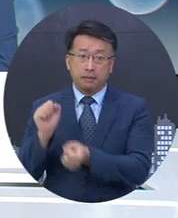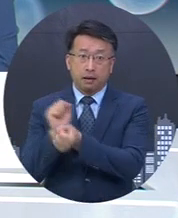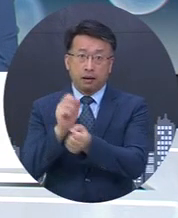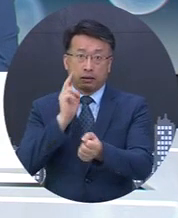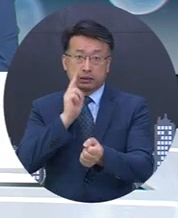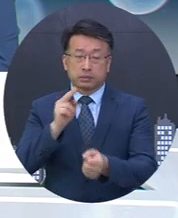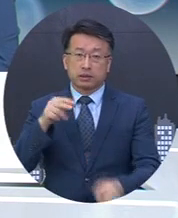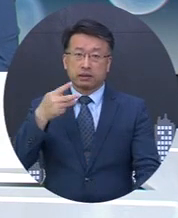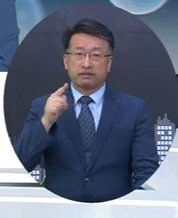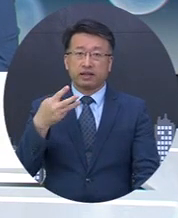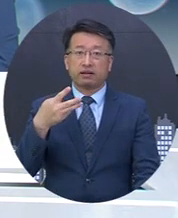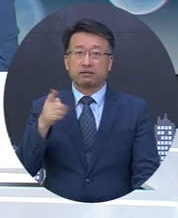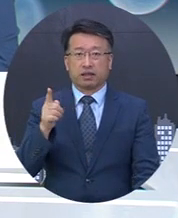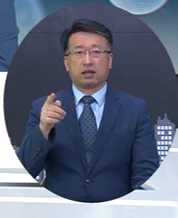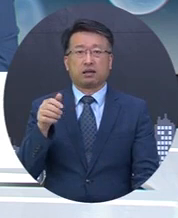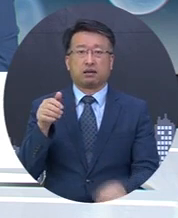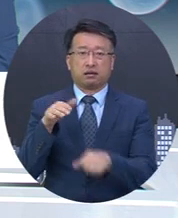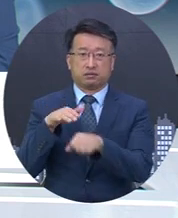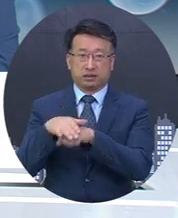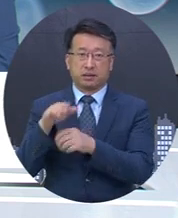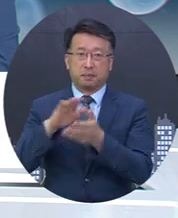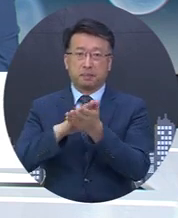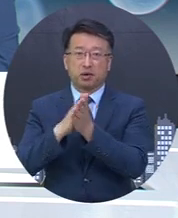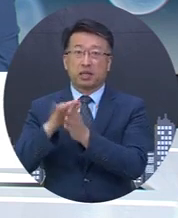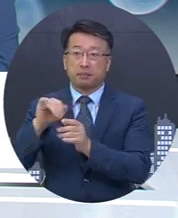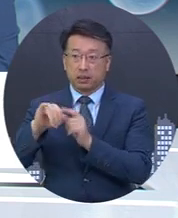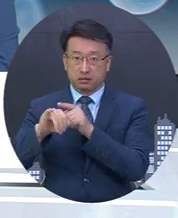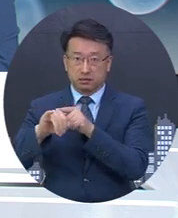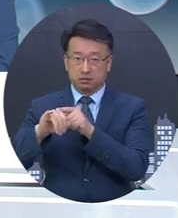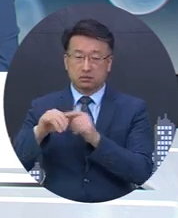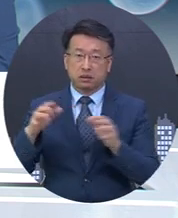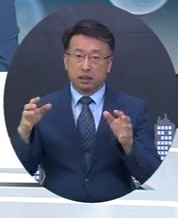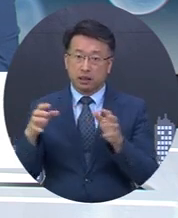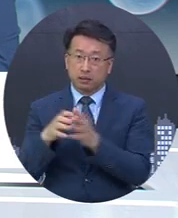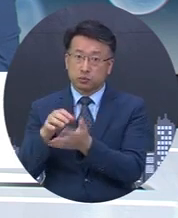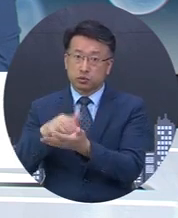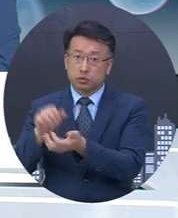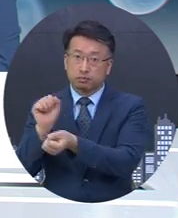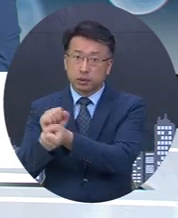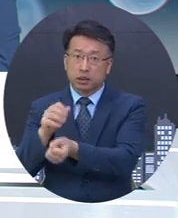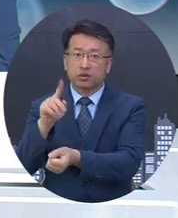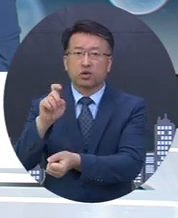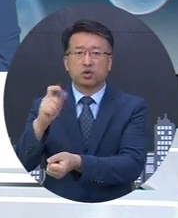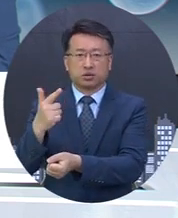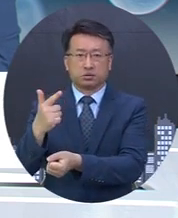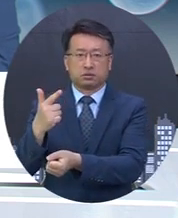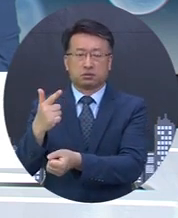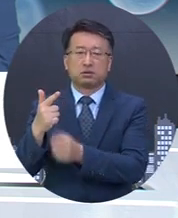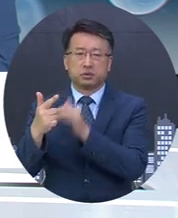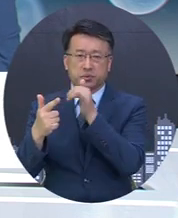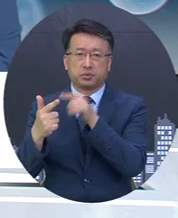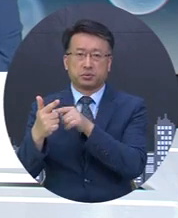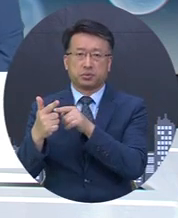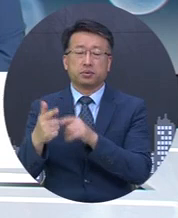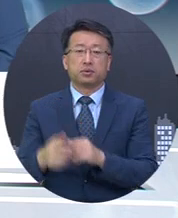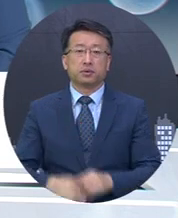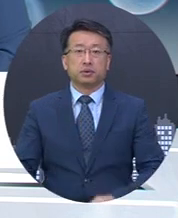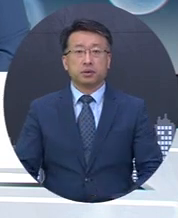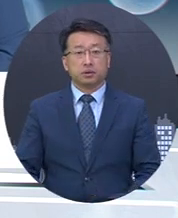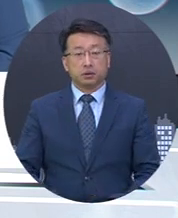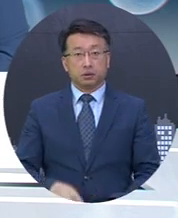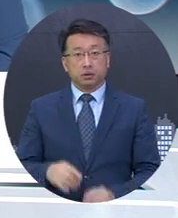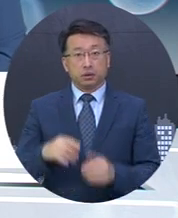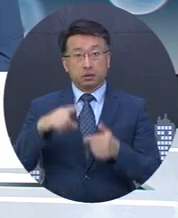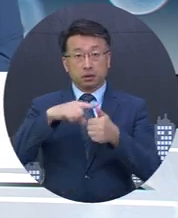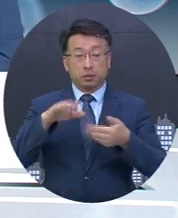강한 델타형 변이 바이러스를 포함해서 이 변이 바이러스에만 16명이 감염된 것으로 확인됐습니다.